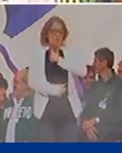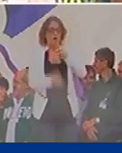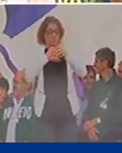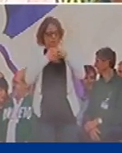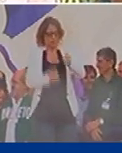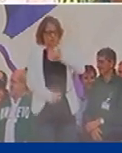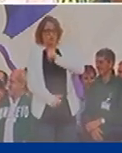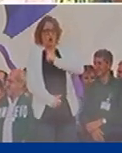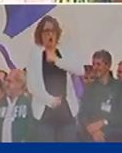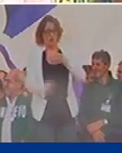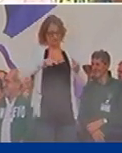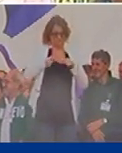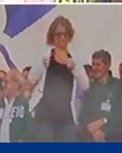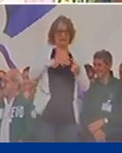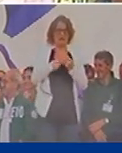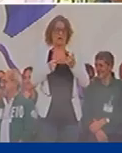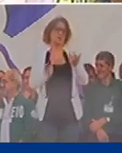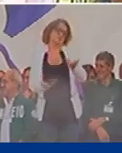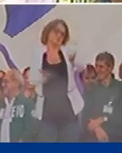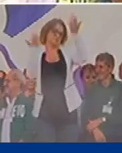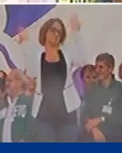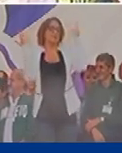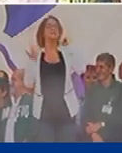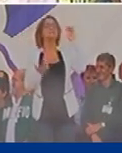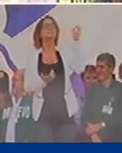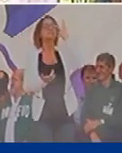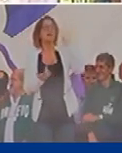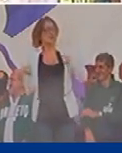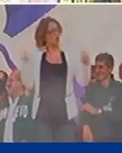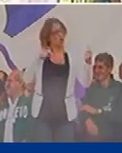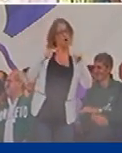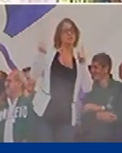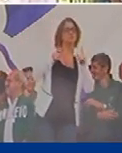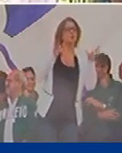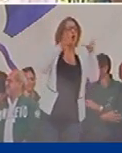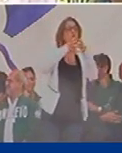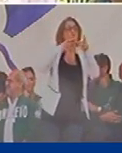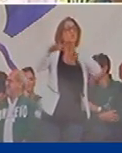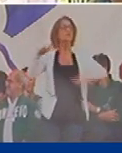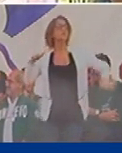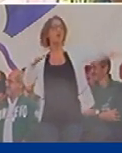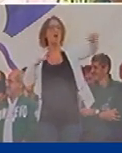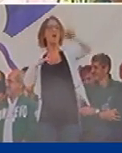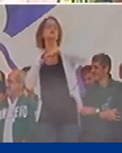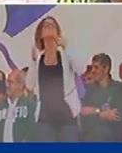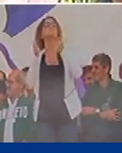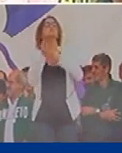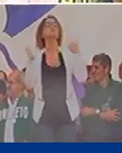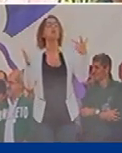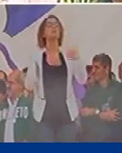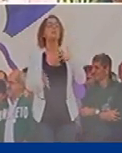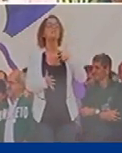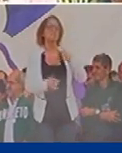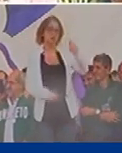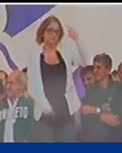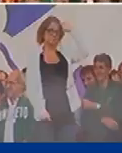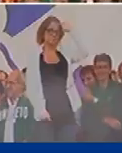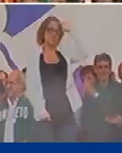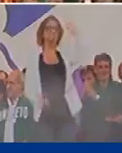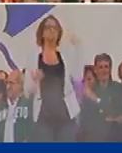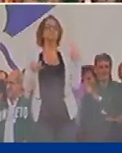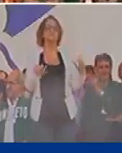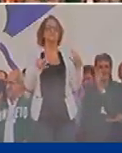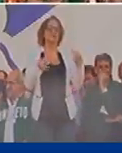da solo. Quindi figurati se non discute una comunità come questa. L'importante è avere bene in testa.